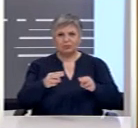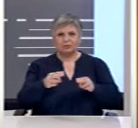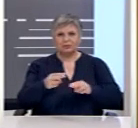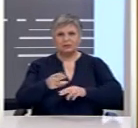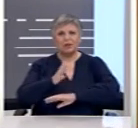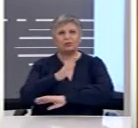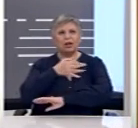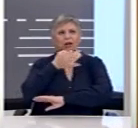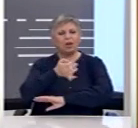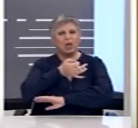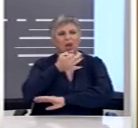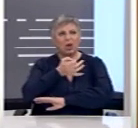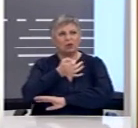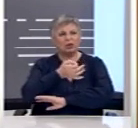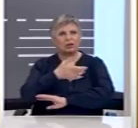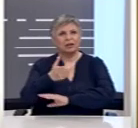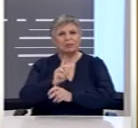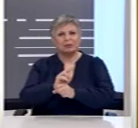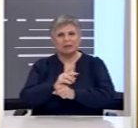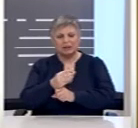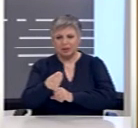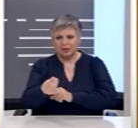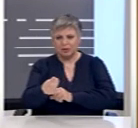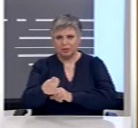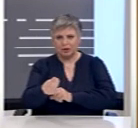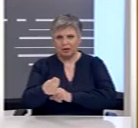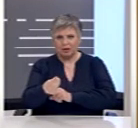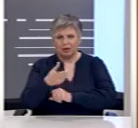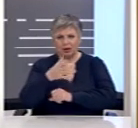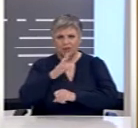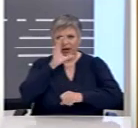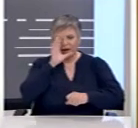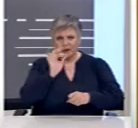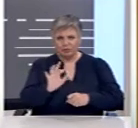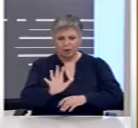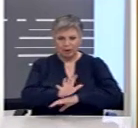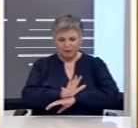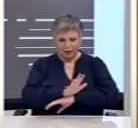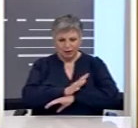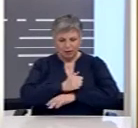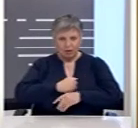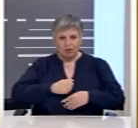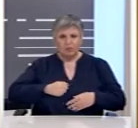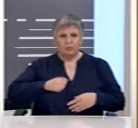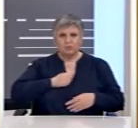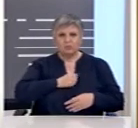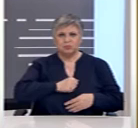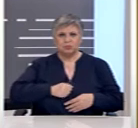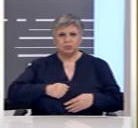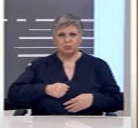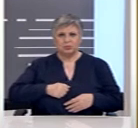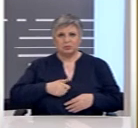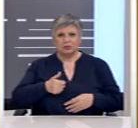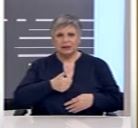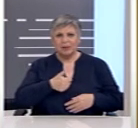γραπτά. Είναι πραγματικά μια δραματική υπόθεση, διότι πίσω της έχει και χιλιάδες άλλους